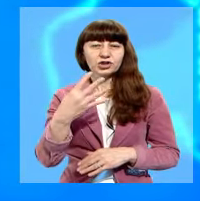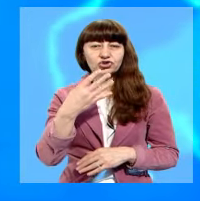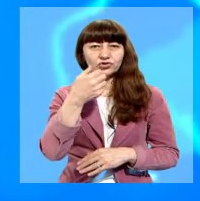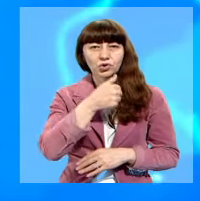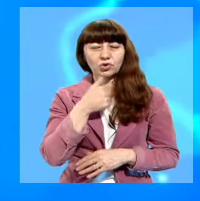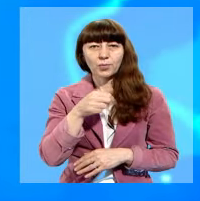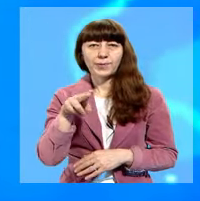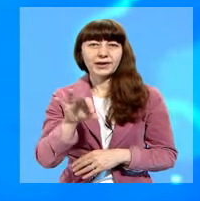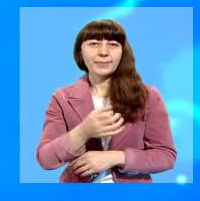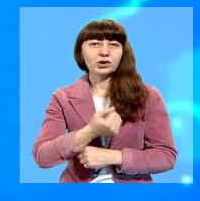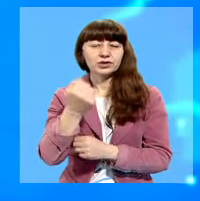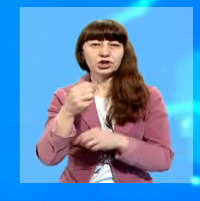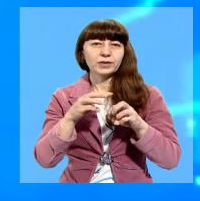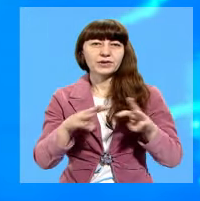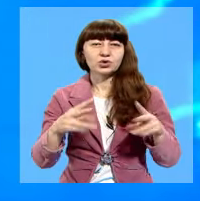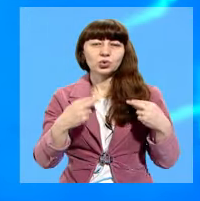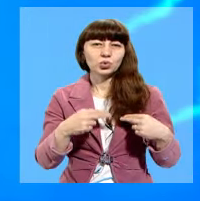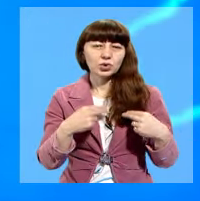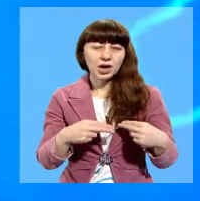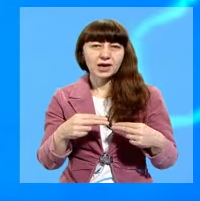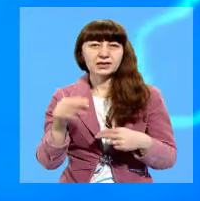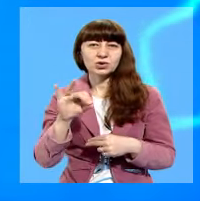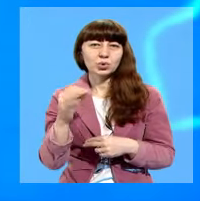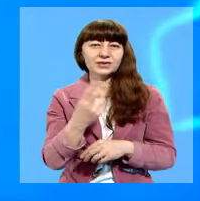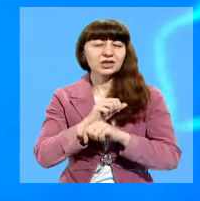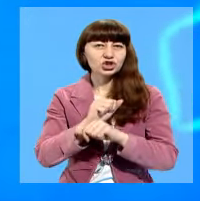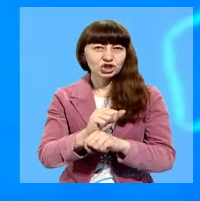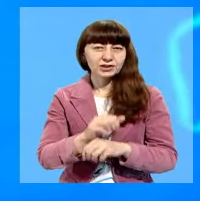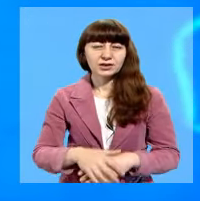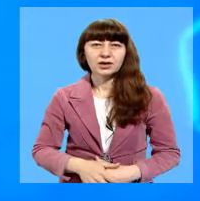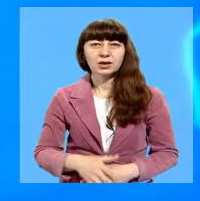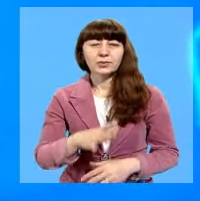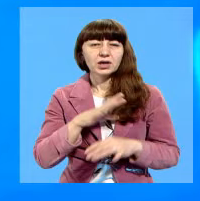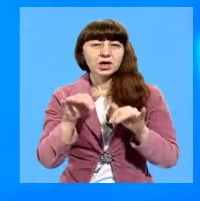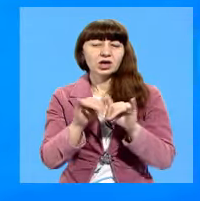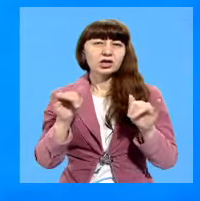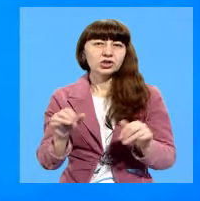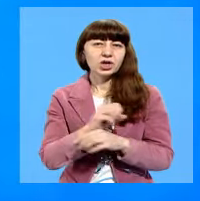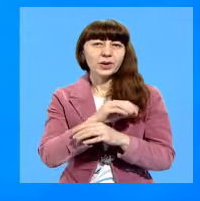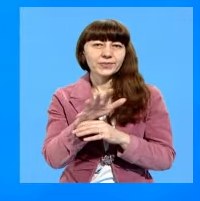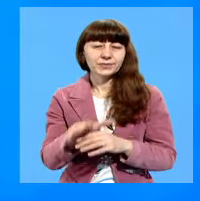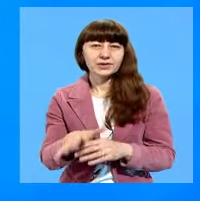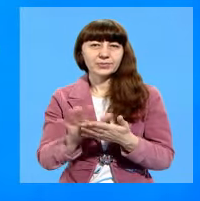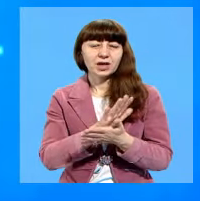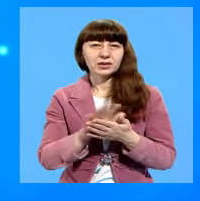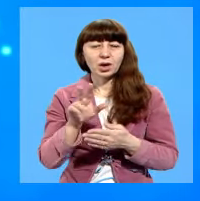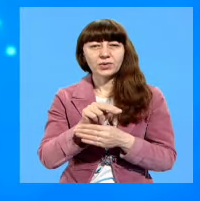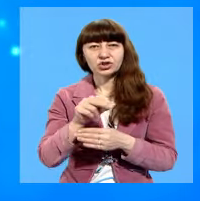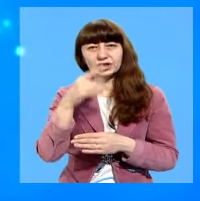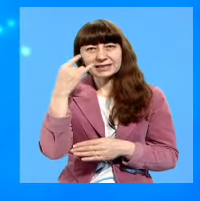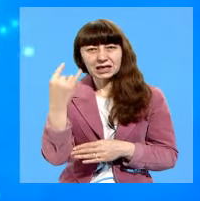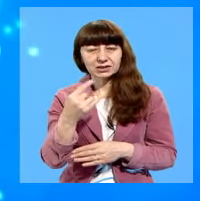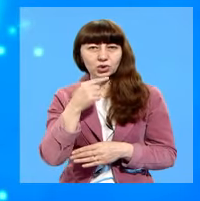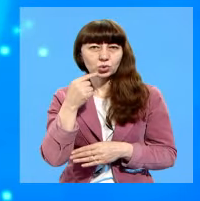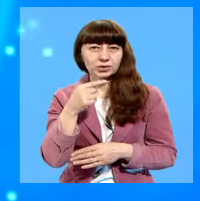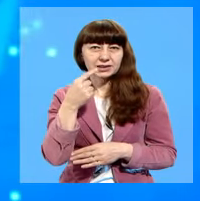платформасында қазақ және орыс тілдеріндегі тегін курстардың мазмұны кеңейтілді. Бұл туралы еңбек және халықты әлеуметтік қорғау